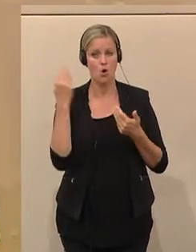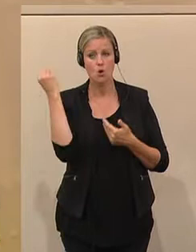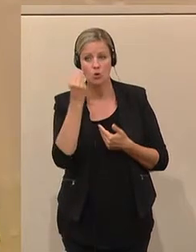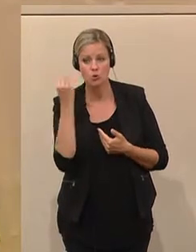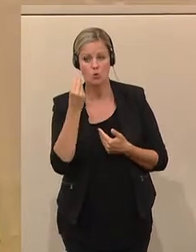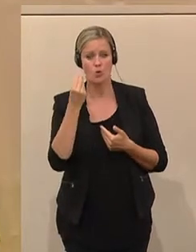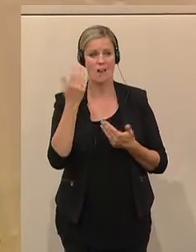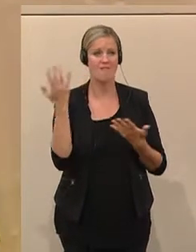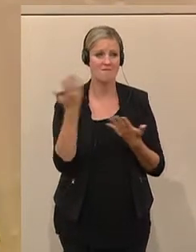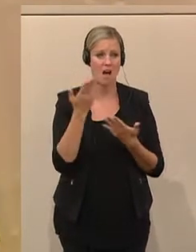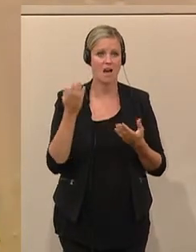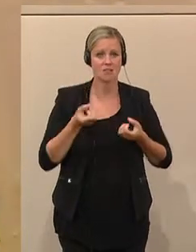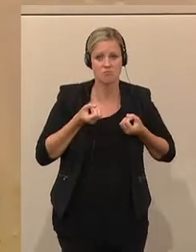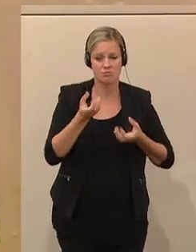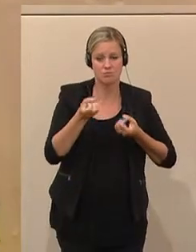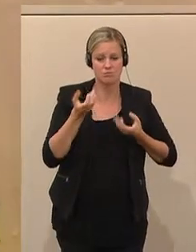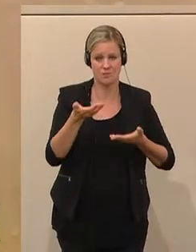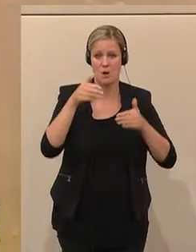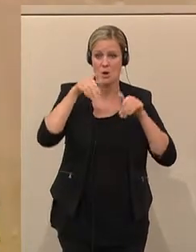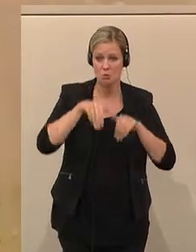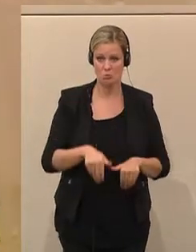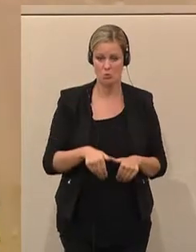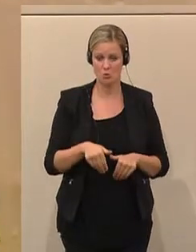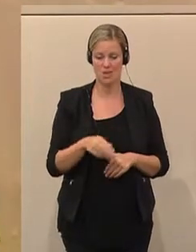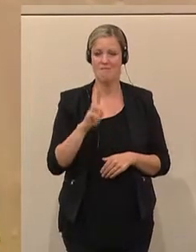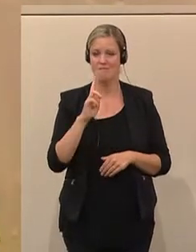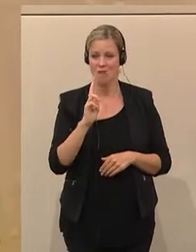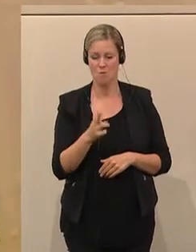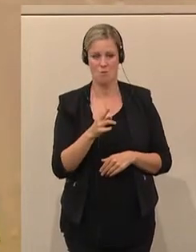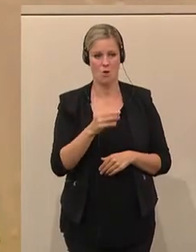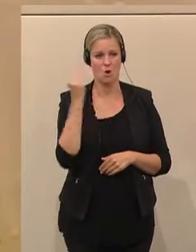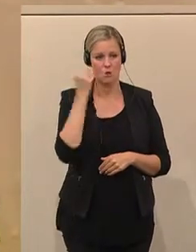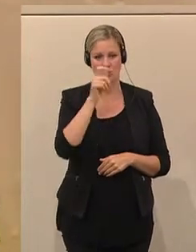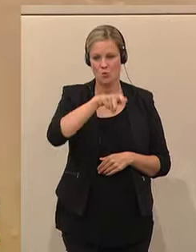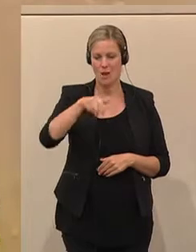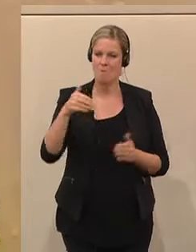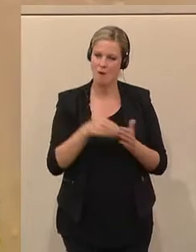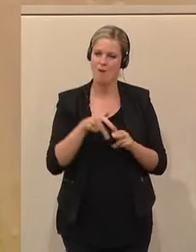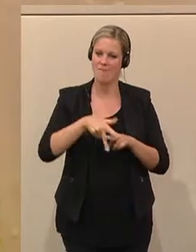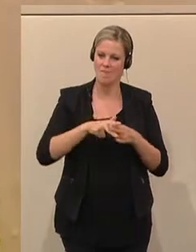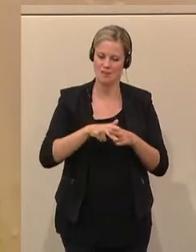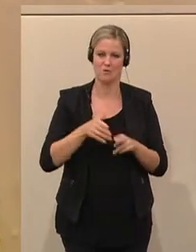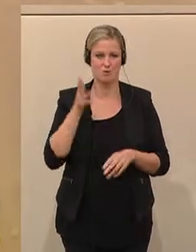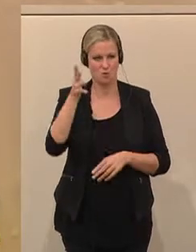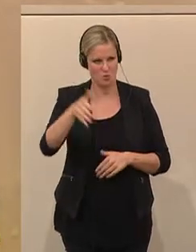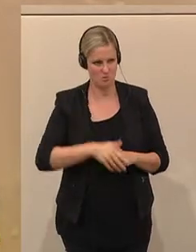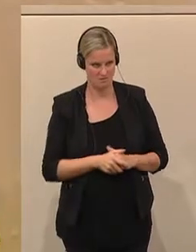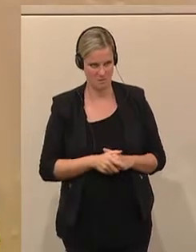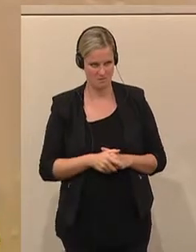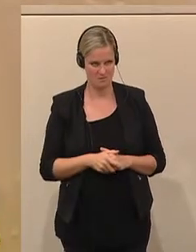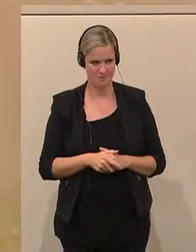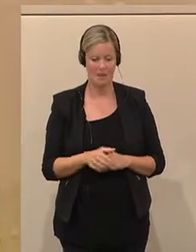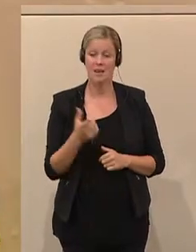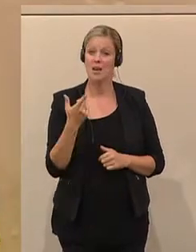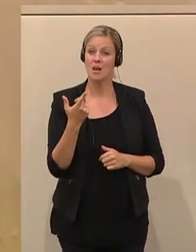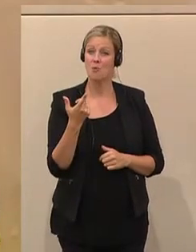überhaupt vermitteln, damit Schülerinnen und Schüler das notwendige Rüstzeug mit auf den Weg bekommen. Und ich weiß, wir alle